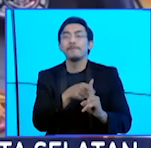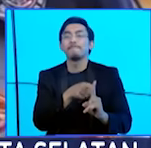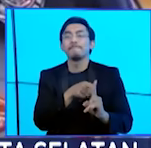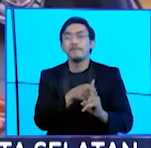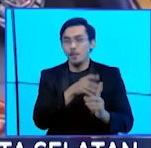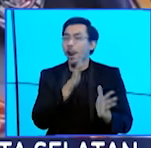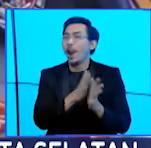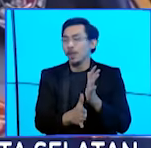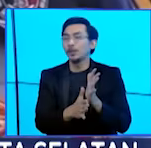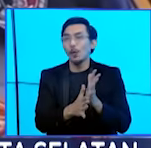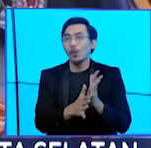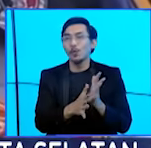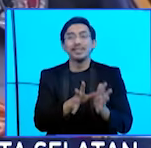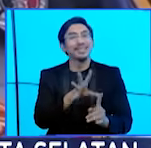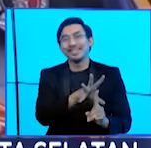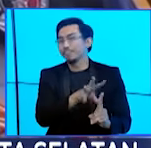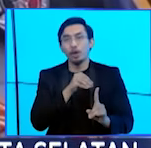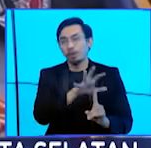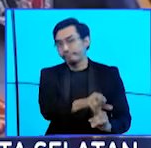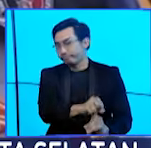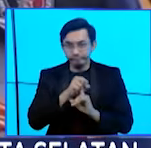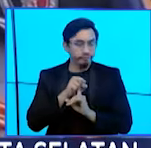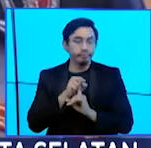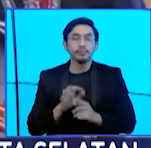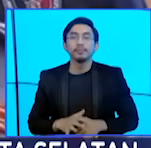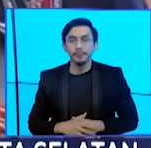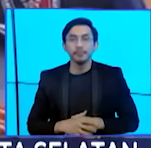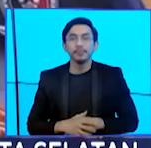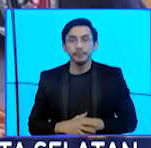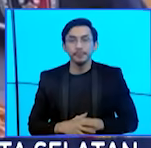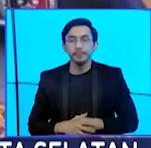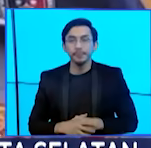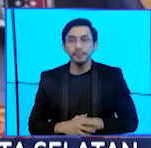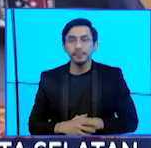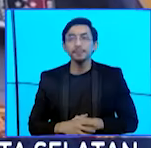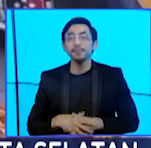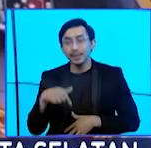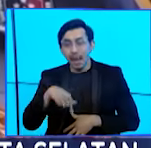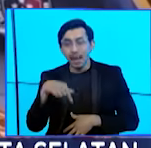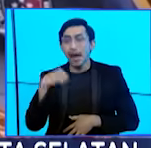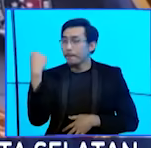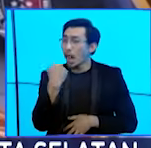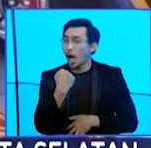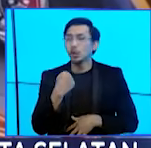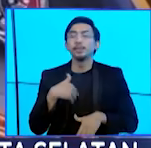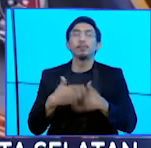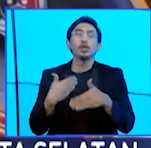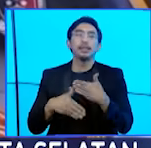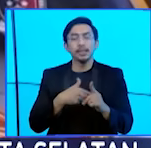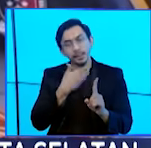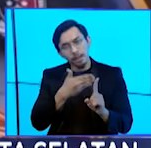upaya paksa terhadap atau melakukan penangkapan ya terhadap pelaku tersebut, dan saat ini sedang dalam proses penyidikan dan